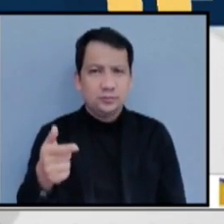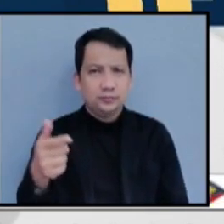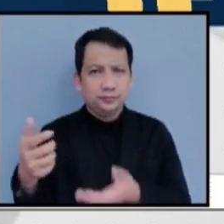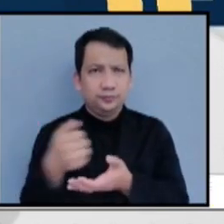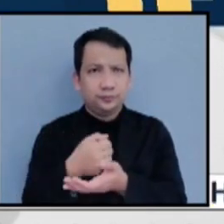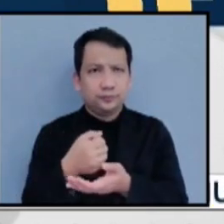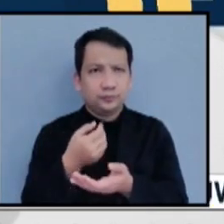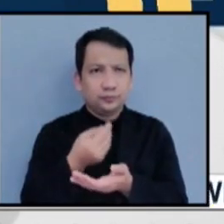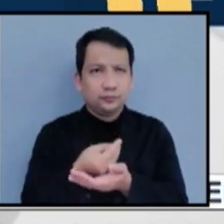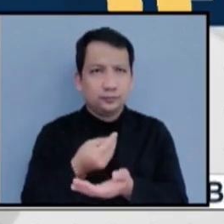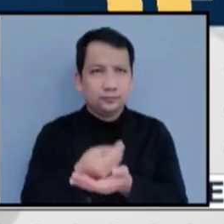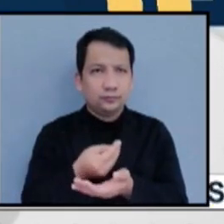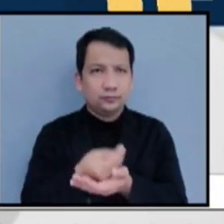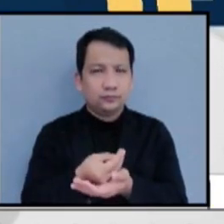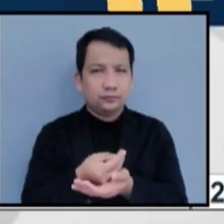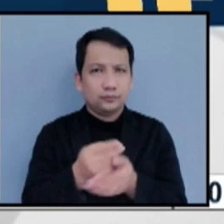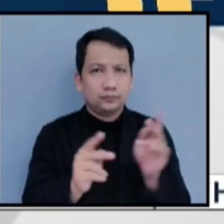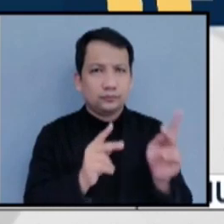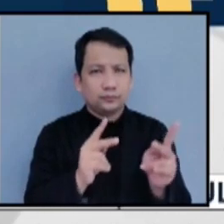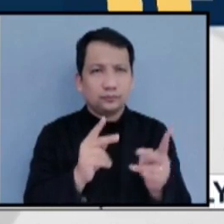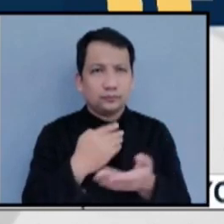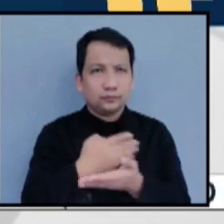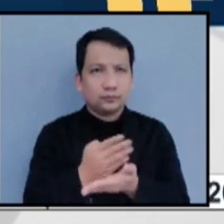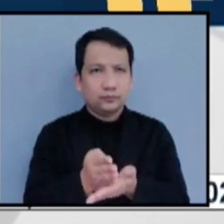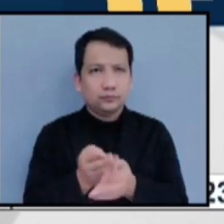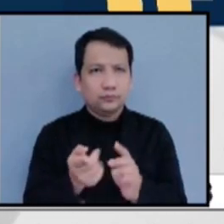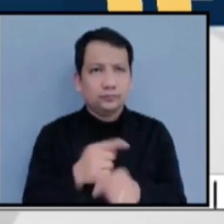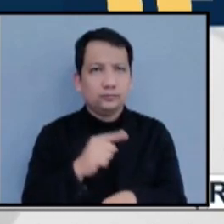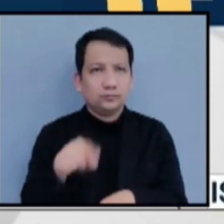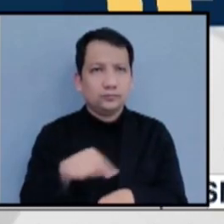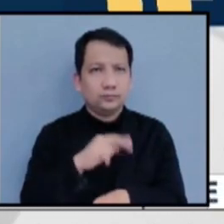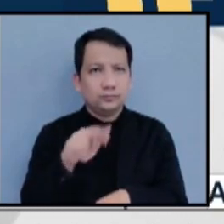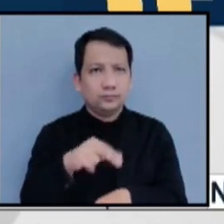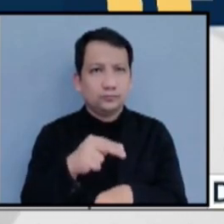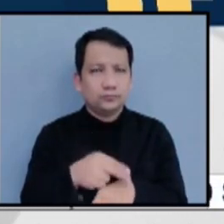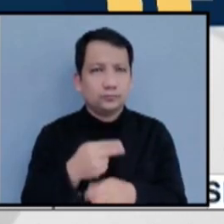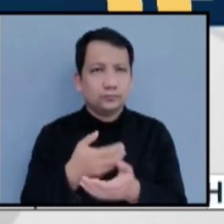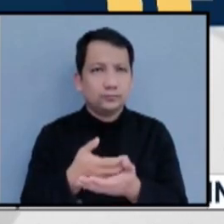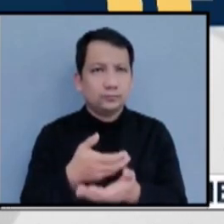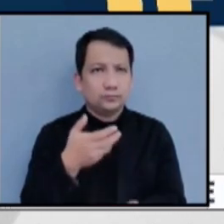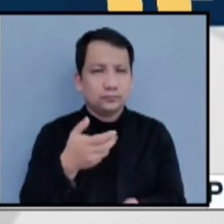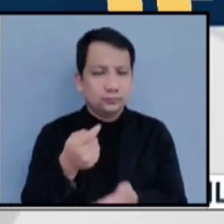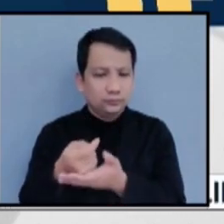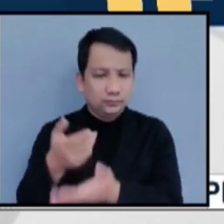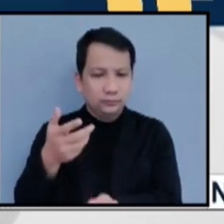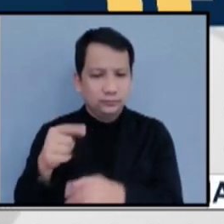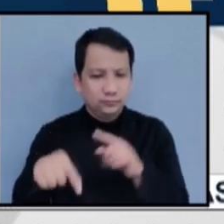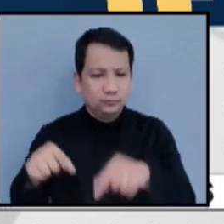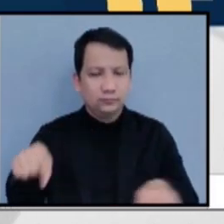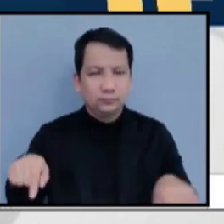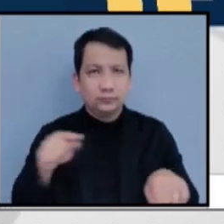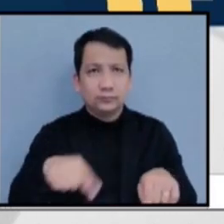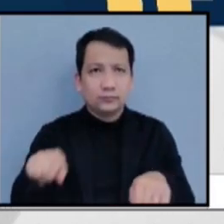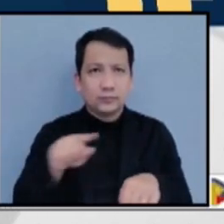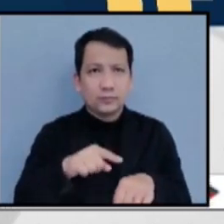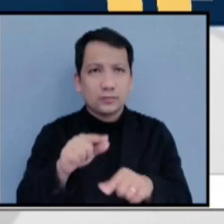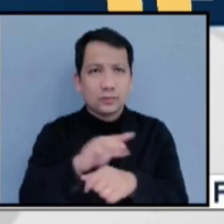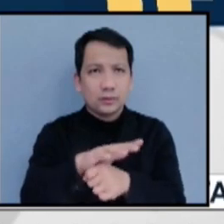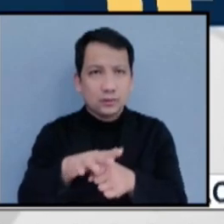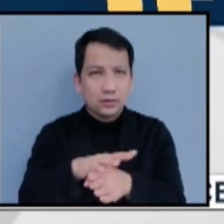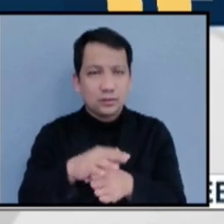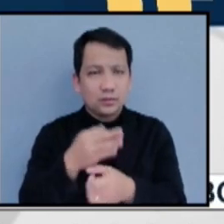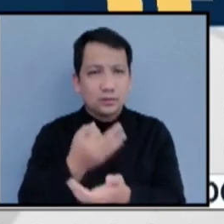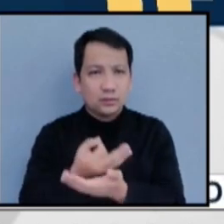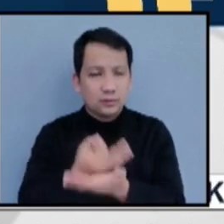mga respondents sa pondo ng National Treasury, Central Bank at iba pang local financial institution. Sa